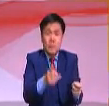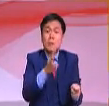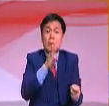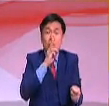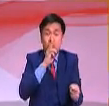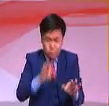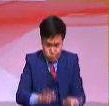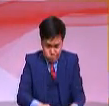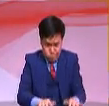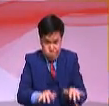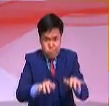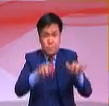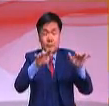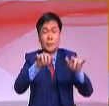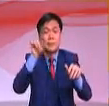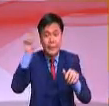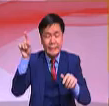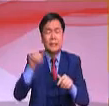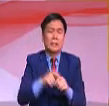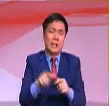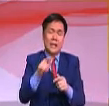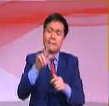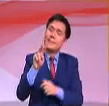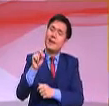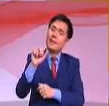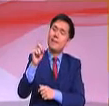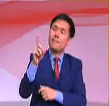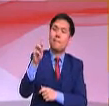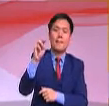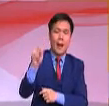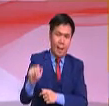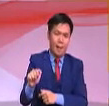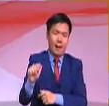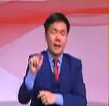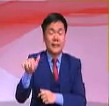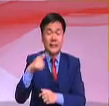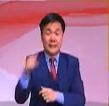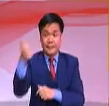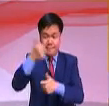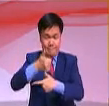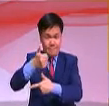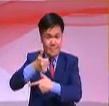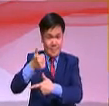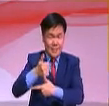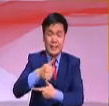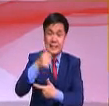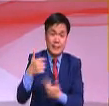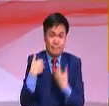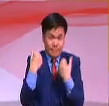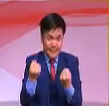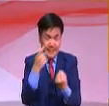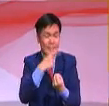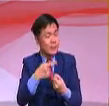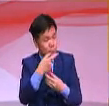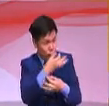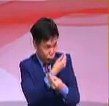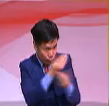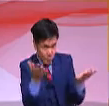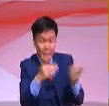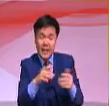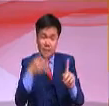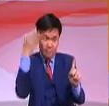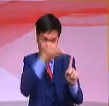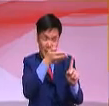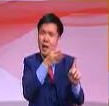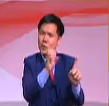yang disediakan Agensi Pengurusan Bencana Negara NADMA. Timbalan Menteri Kesihatan Dato' Dr. Nor Azmi Ghazali berkata pematuhan